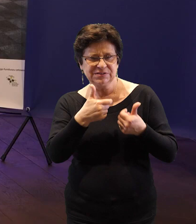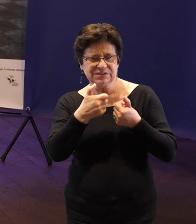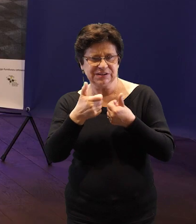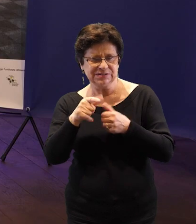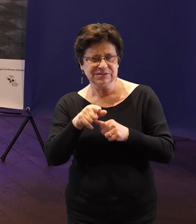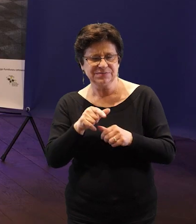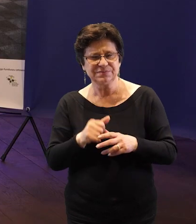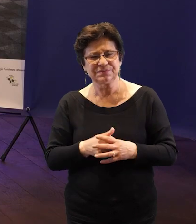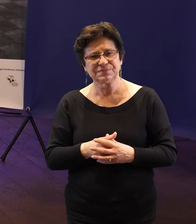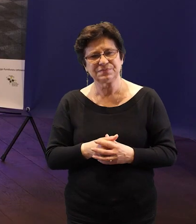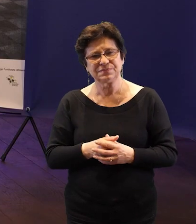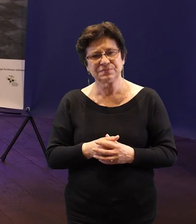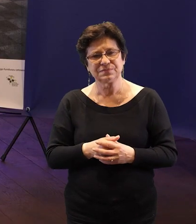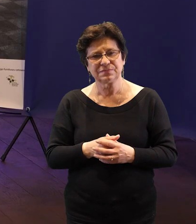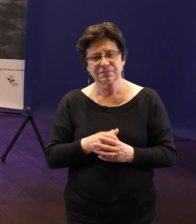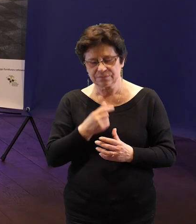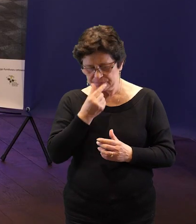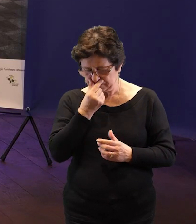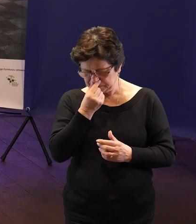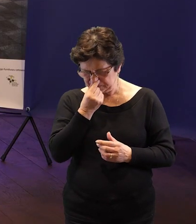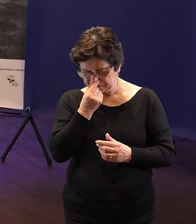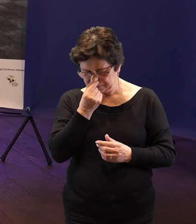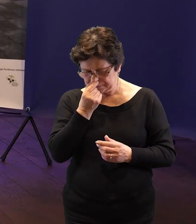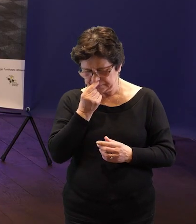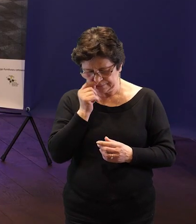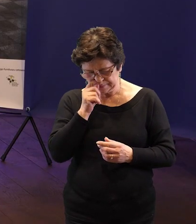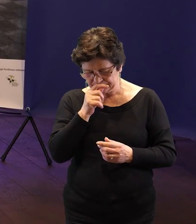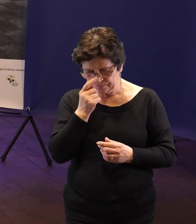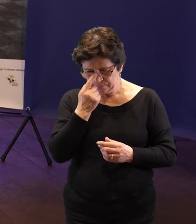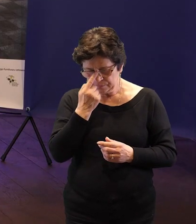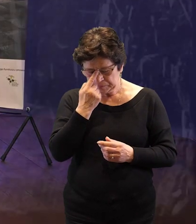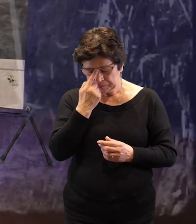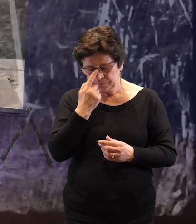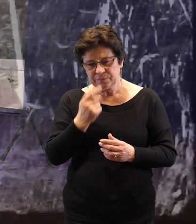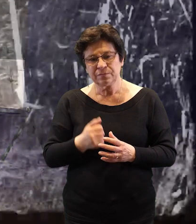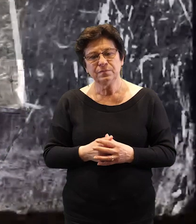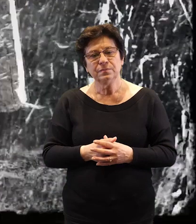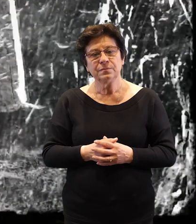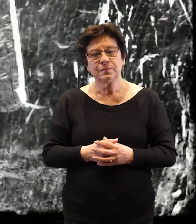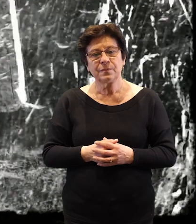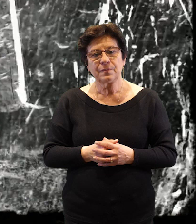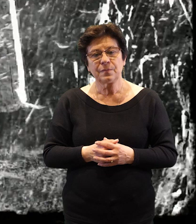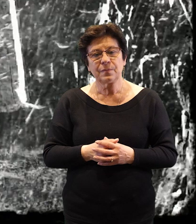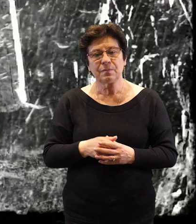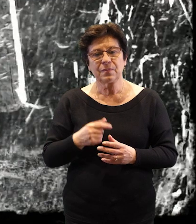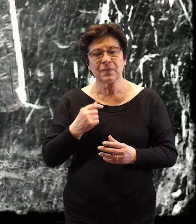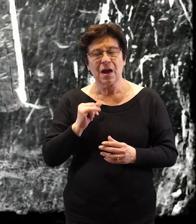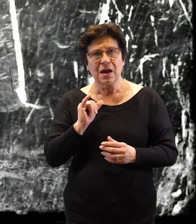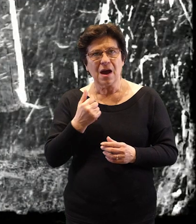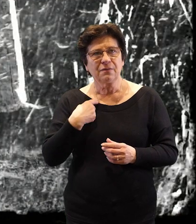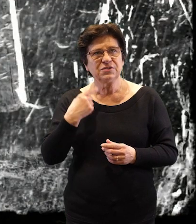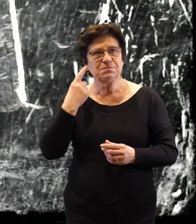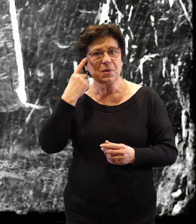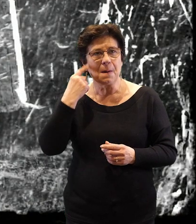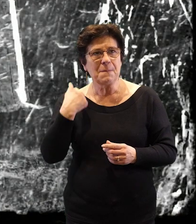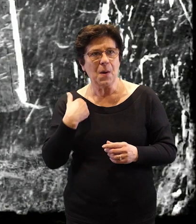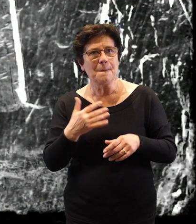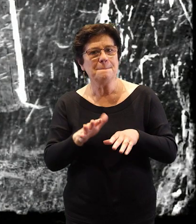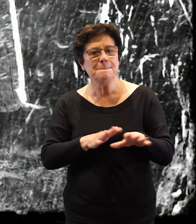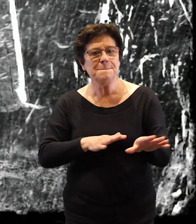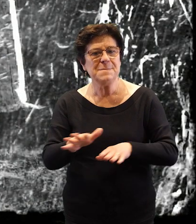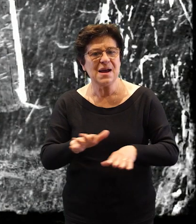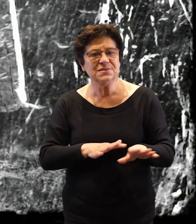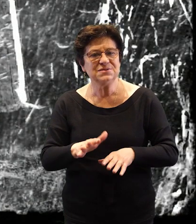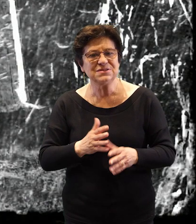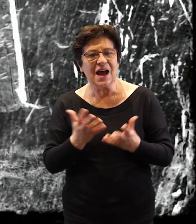W tych różnych publikacjach tak jak wspomniałem, były podawane miejsca, gdzie te obiekty